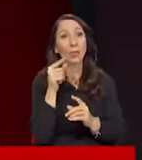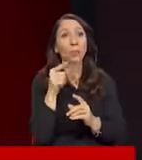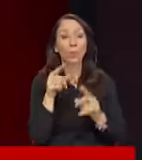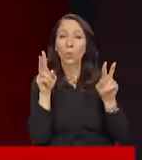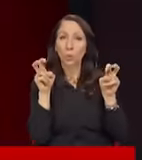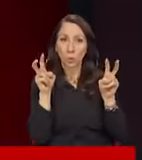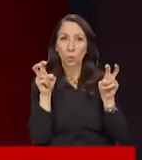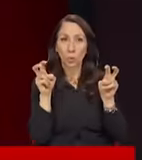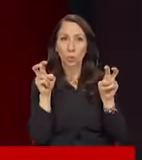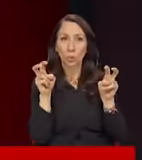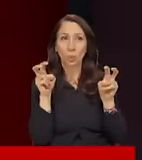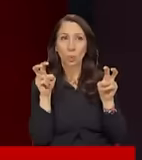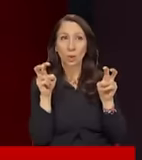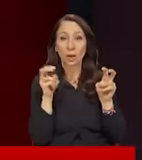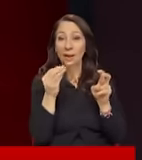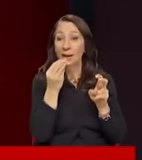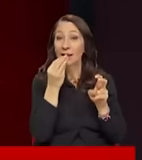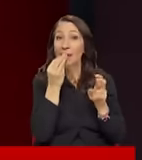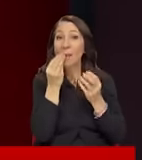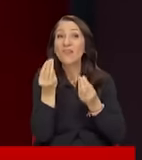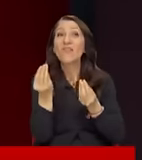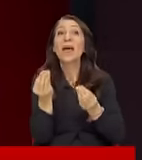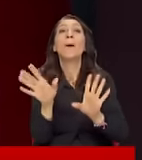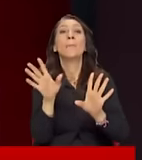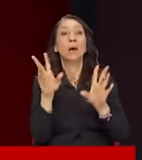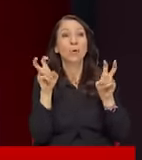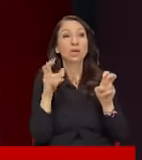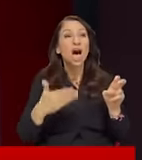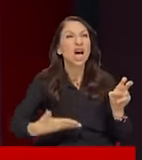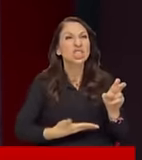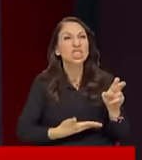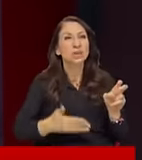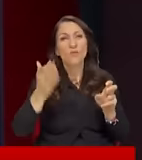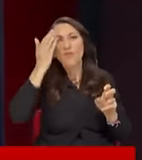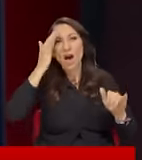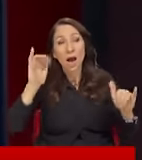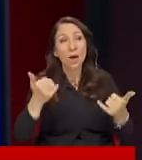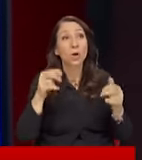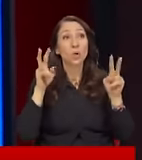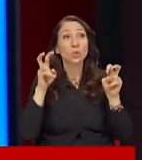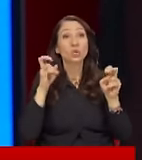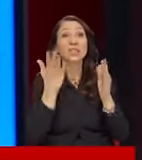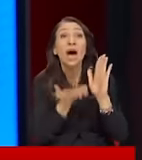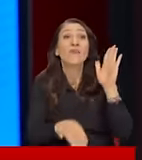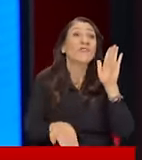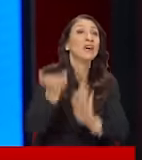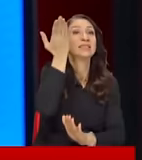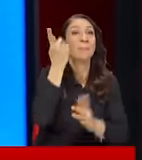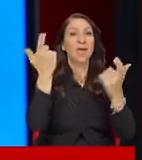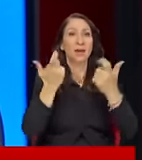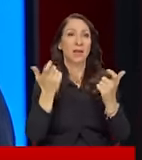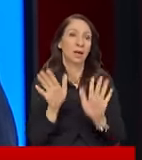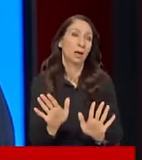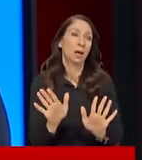mesele doyuramama meselesi. Yani açlık, yoksulluk meselesinin ötesinde bir yere